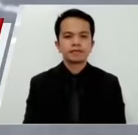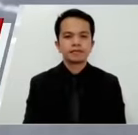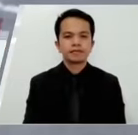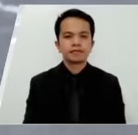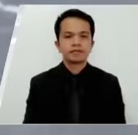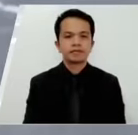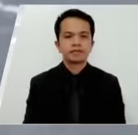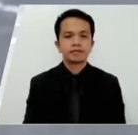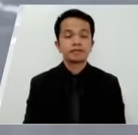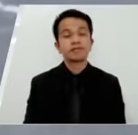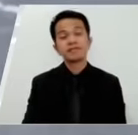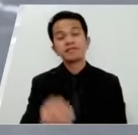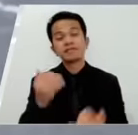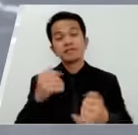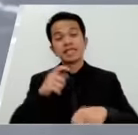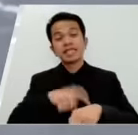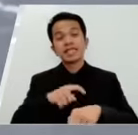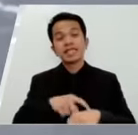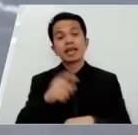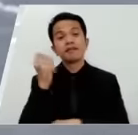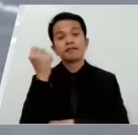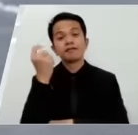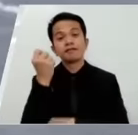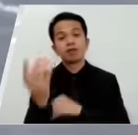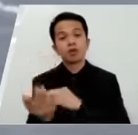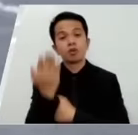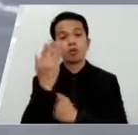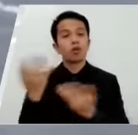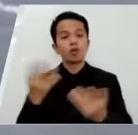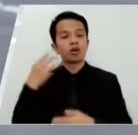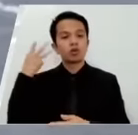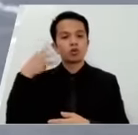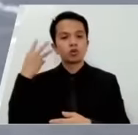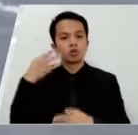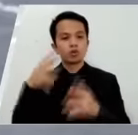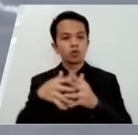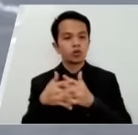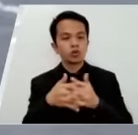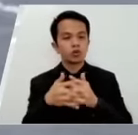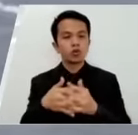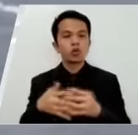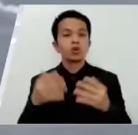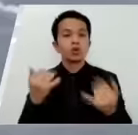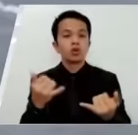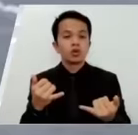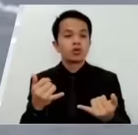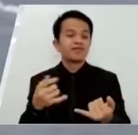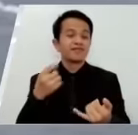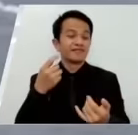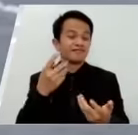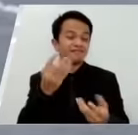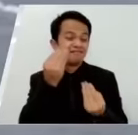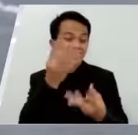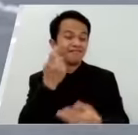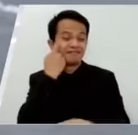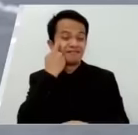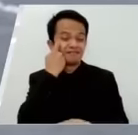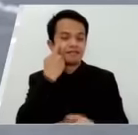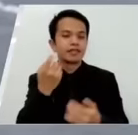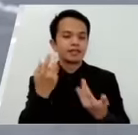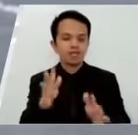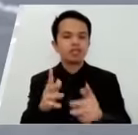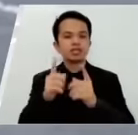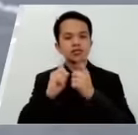Igan, pasado alas 11 na ng umaga ngayon dito sa Washington, D.C. sa Amerika. At kani-kanina lamang ay nakausap na ni Pangulong